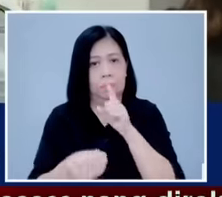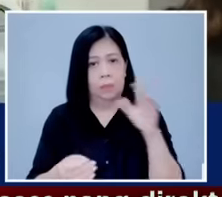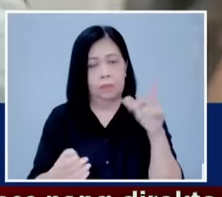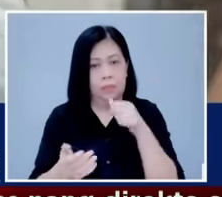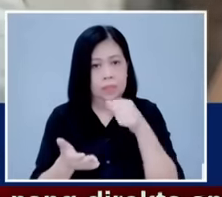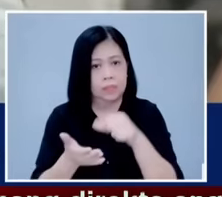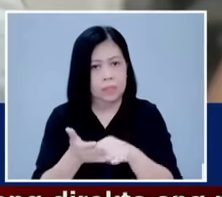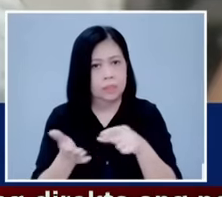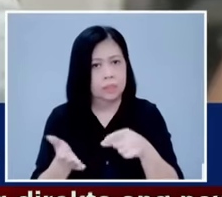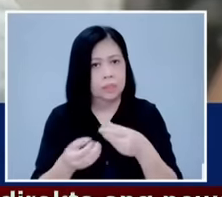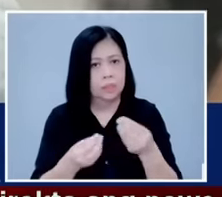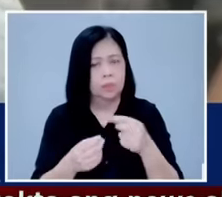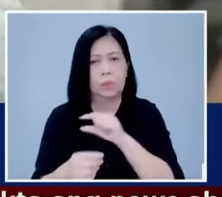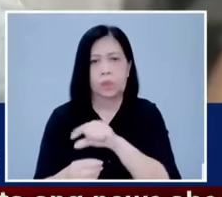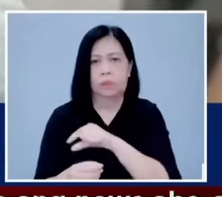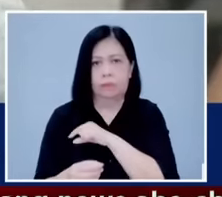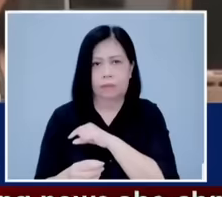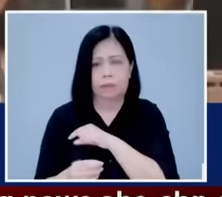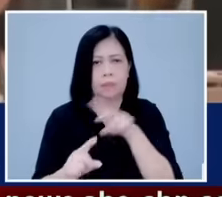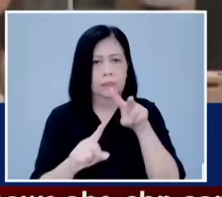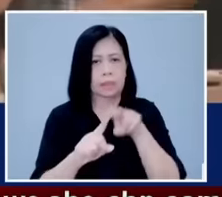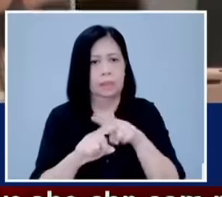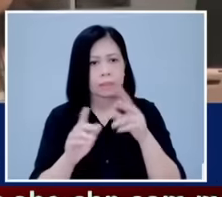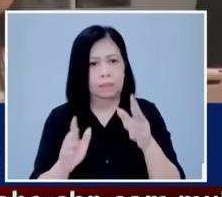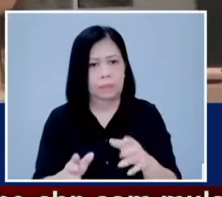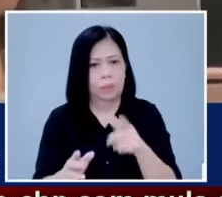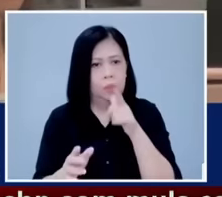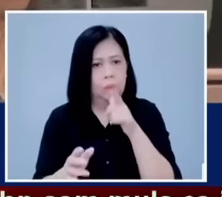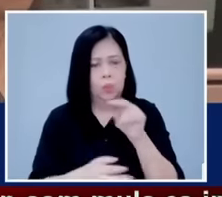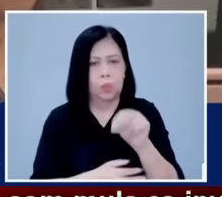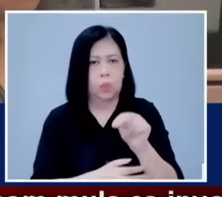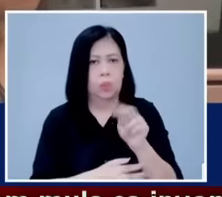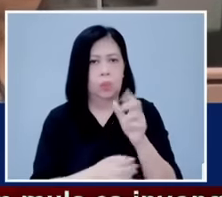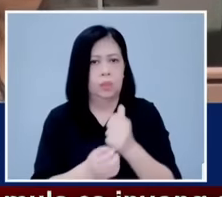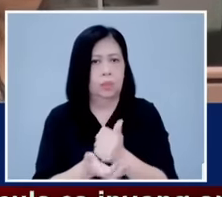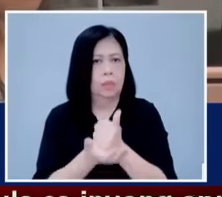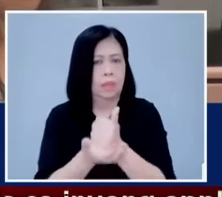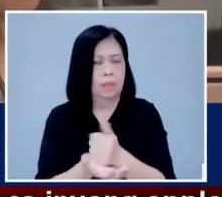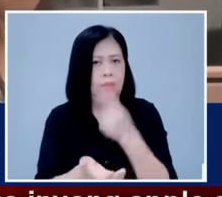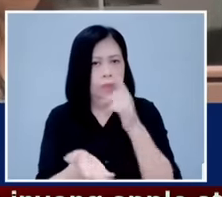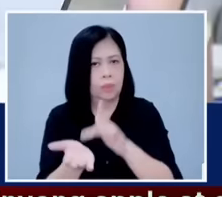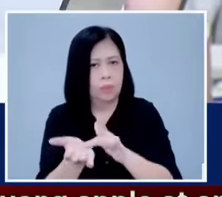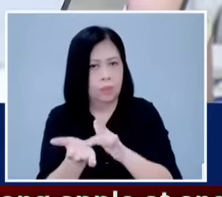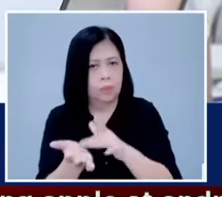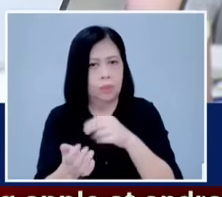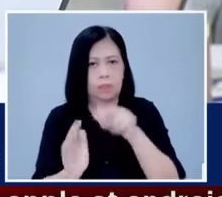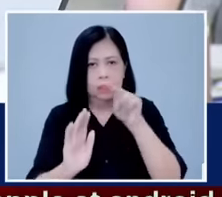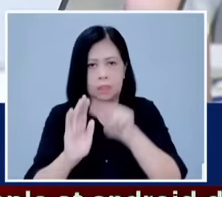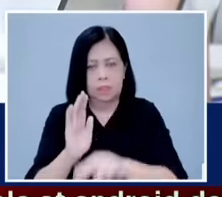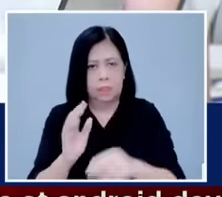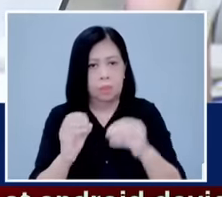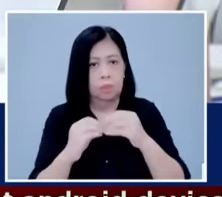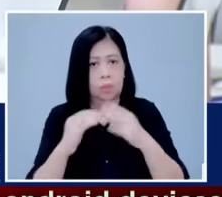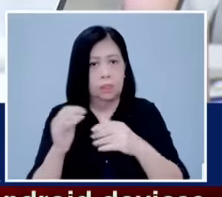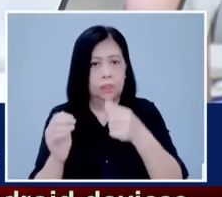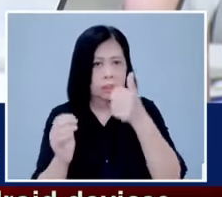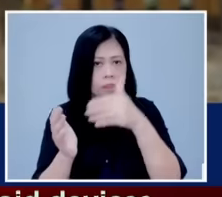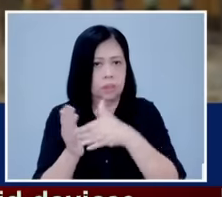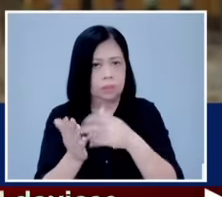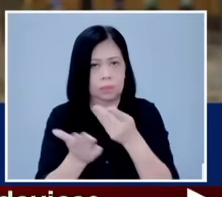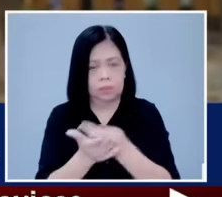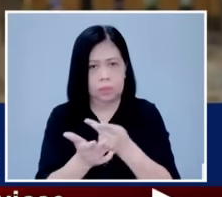letters sa mga kwalipikadong aplikante na nangangailangan ng tulong pampagamot at pampalibing na higit sa 10,000